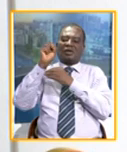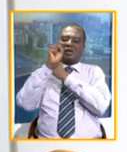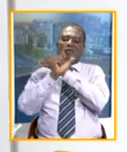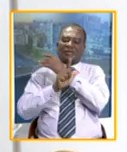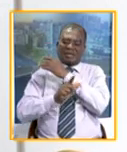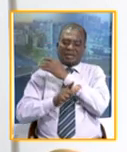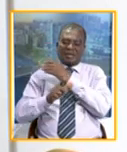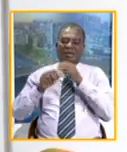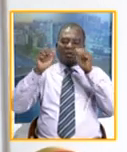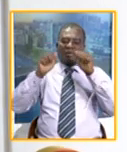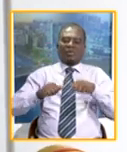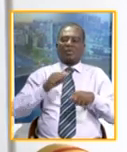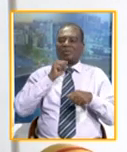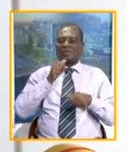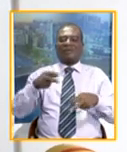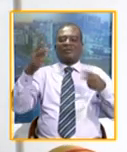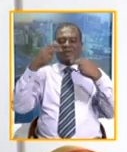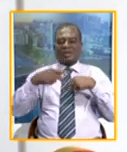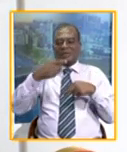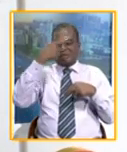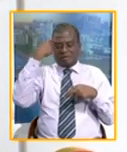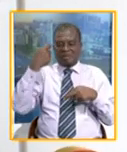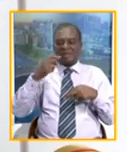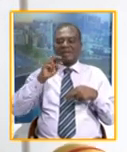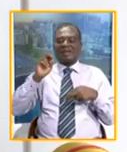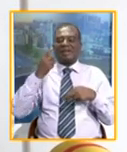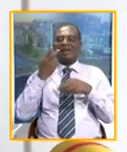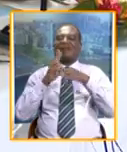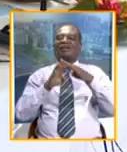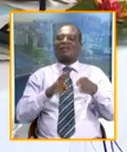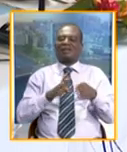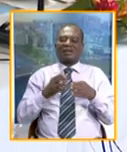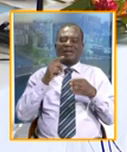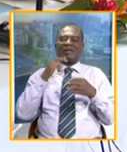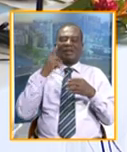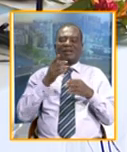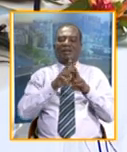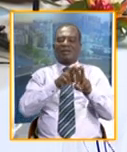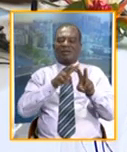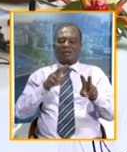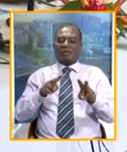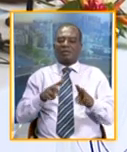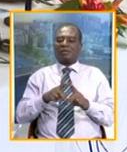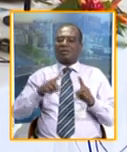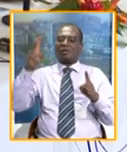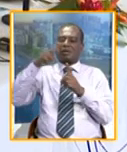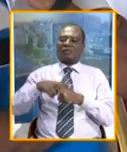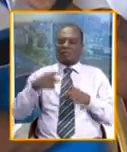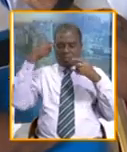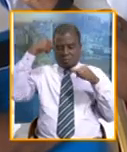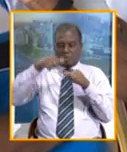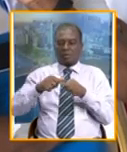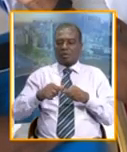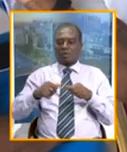dans les prochaines heures les autres confirmations donc, d'artistes qui confirment leur présence. Ce grand rendez-vous de reconnaissance au chef du